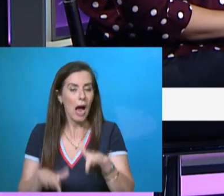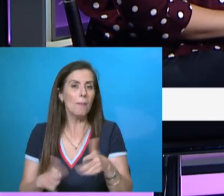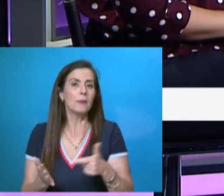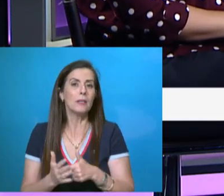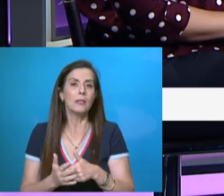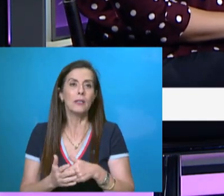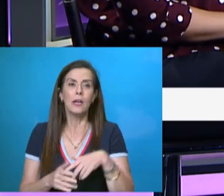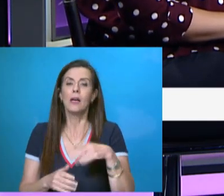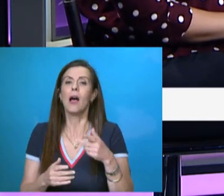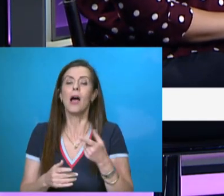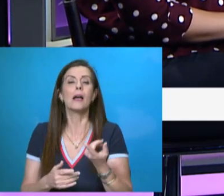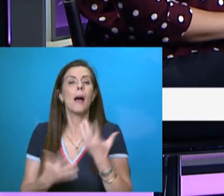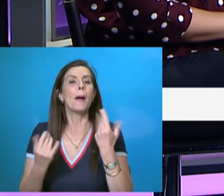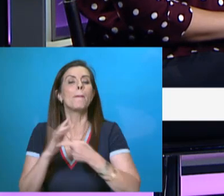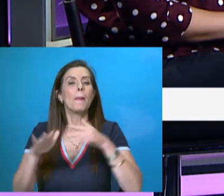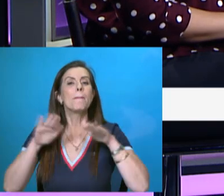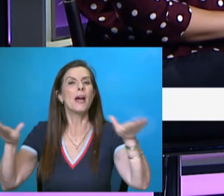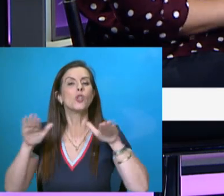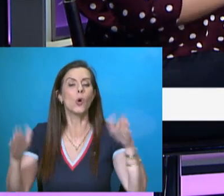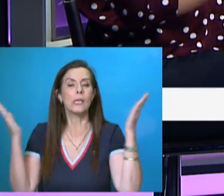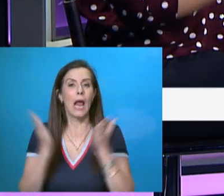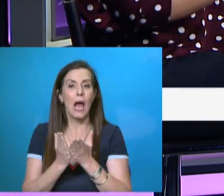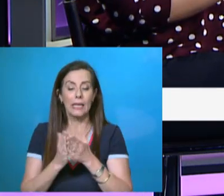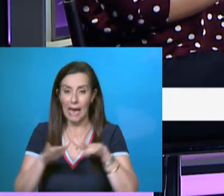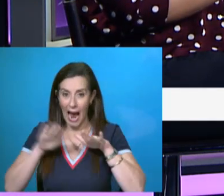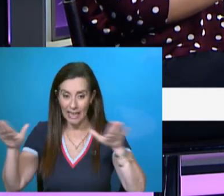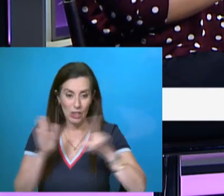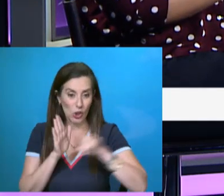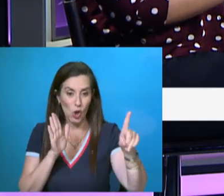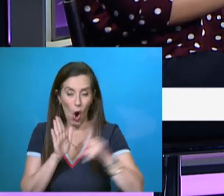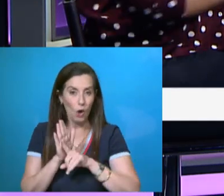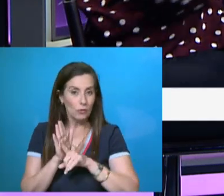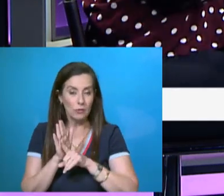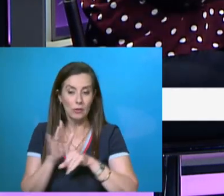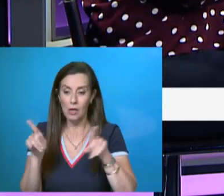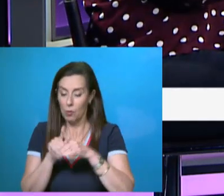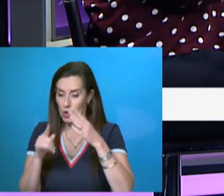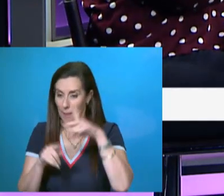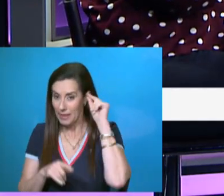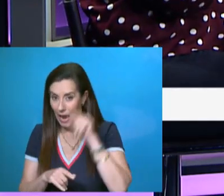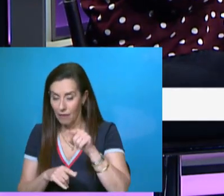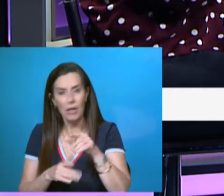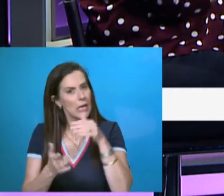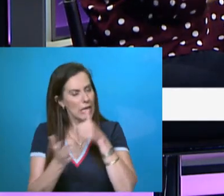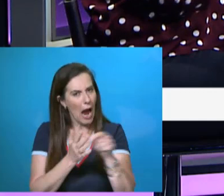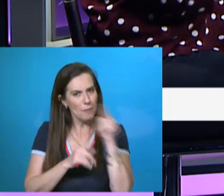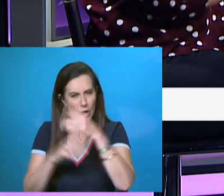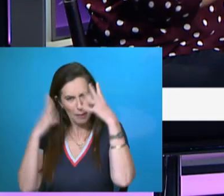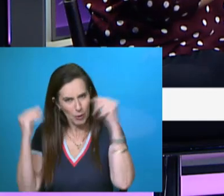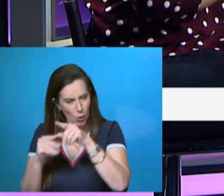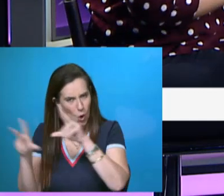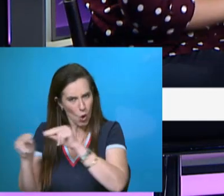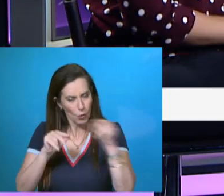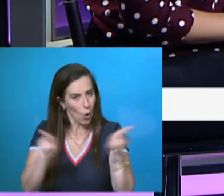התדירות התעופתית. כלומר, הטיסות, ממש אותו לוח טיסות שהיה לשדה דוב, ימשיך לנתב"ג, אותן שעות, אותה